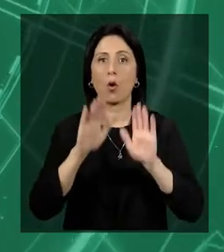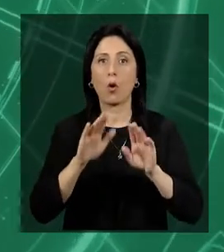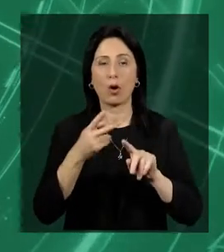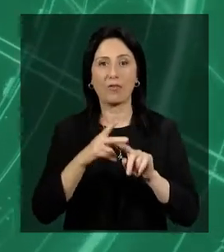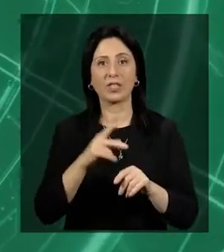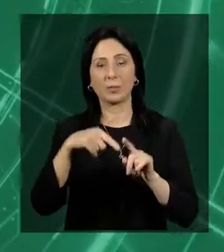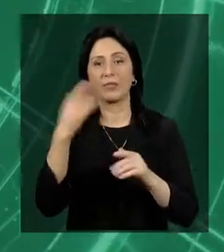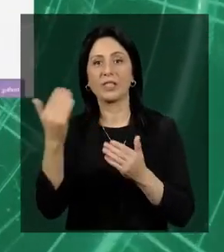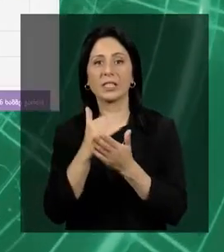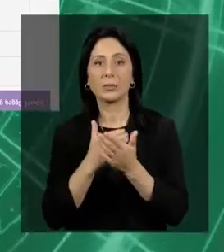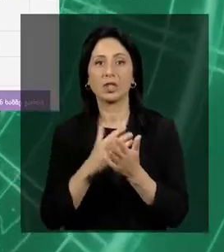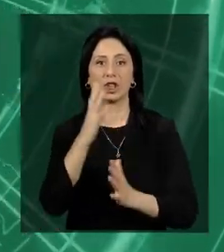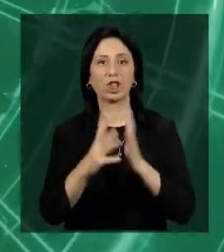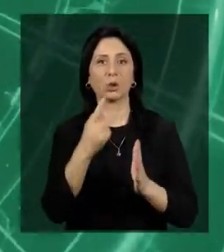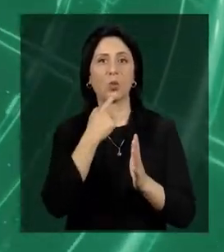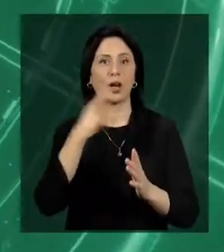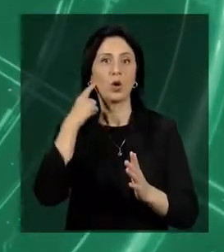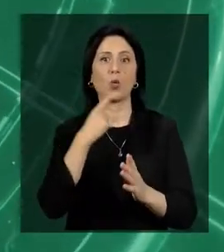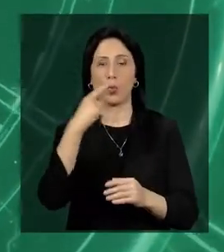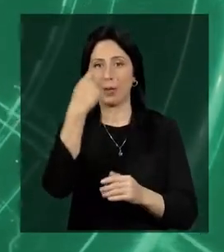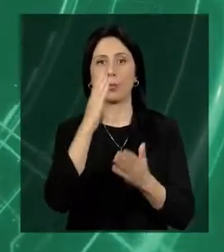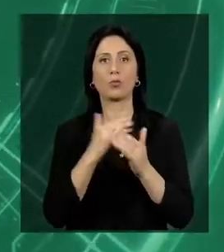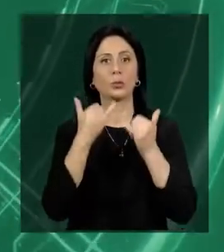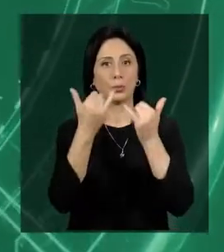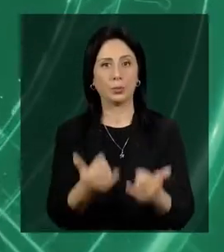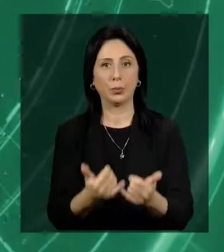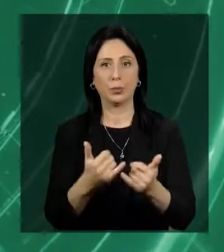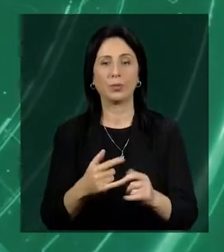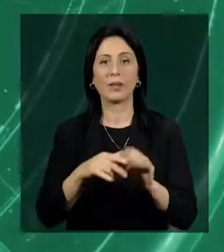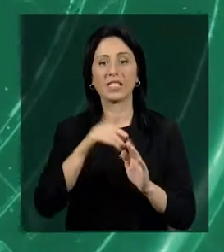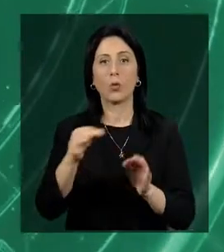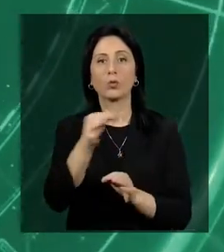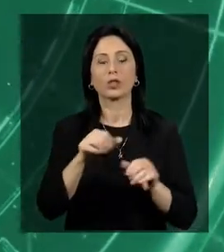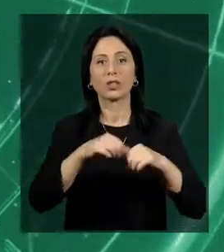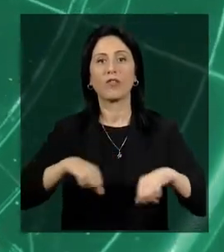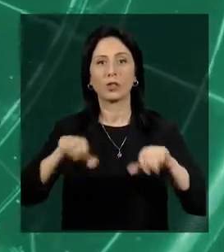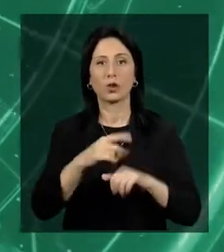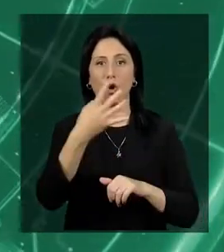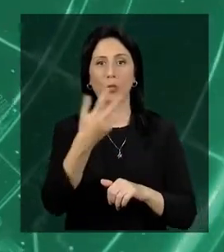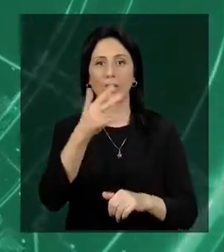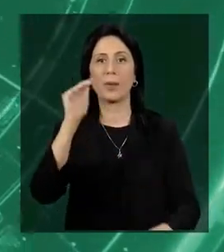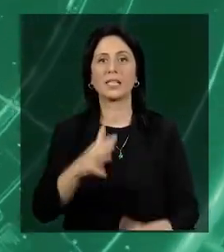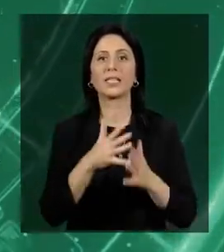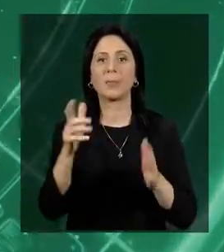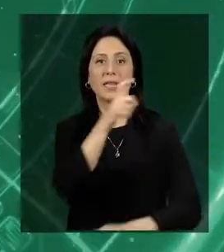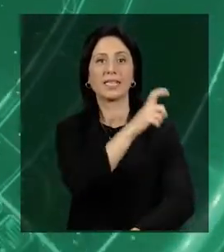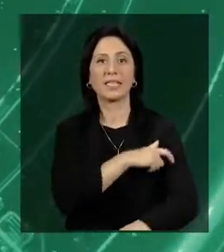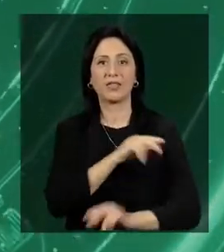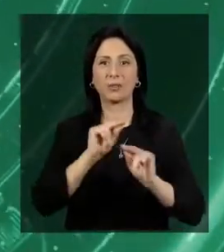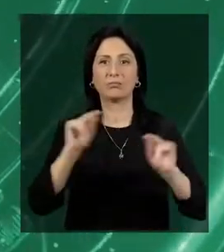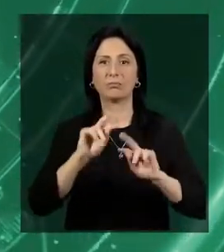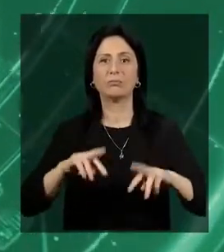գրանցվելուց հետո կսպասարկի ժեստերի լեզուն տիրապետող օպերատորը։ Շրջանային ընտրական հանձնաժողովի 43,000-ից ավելի անդամ անցնում է